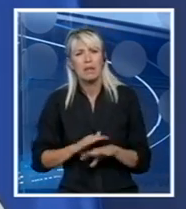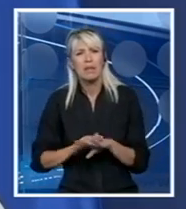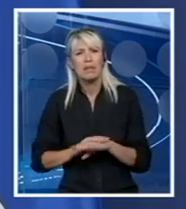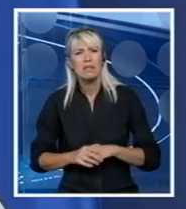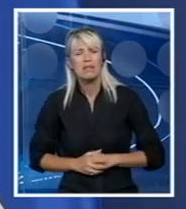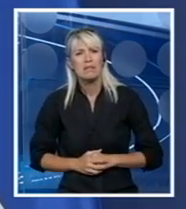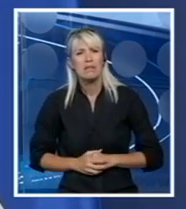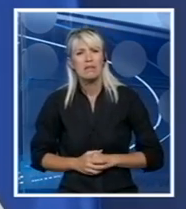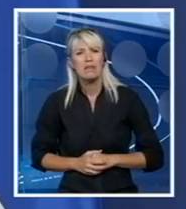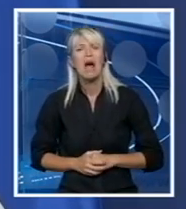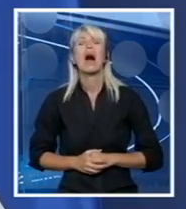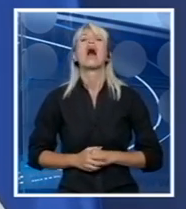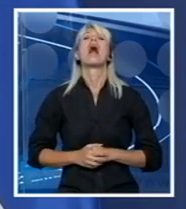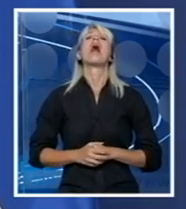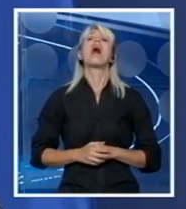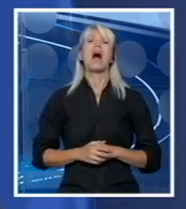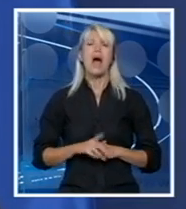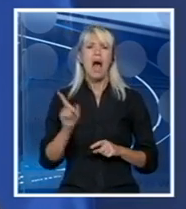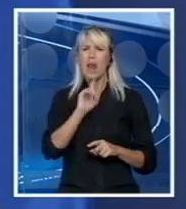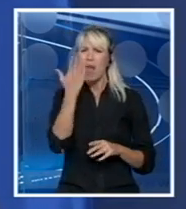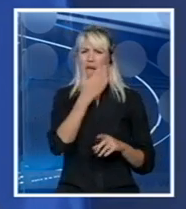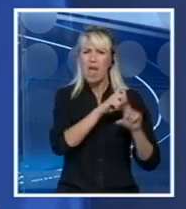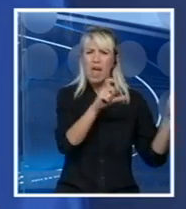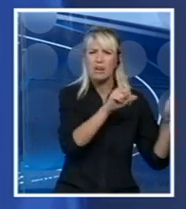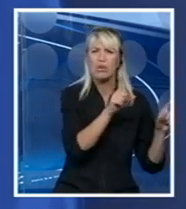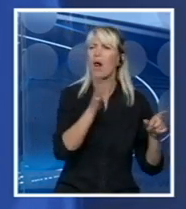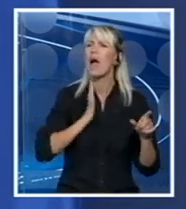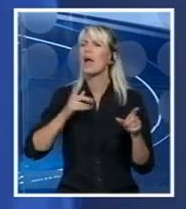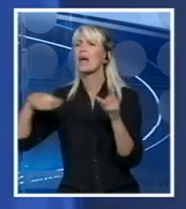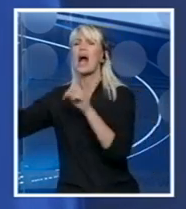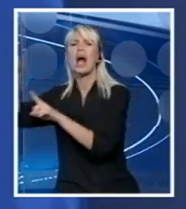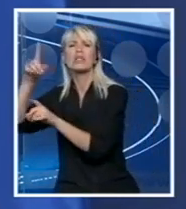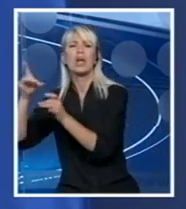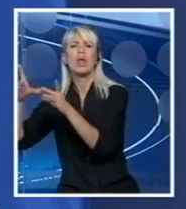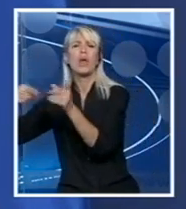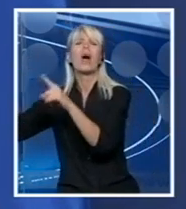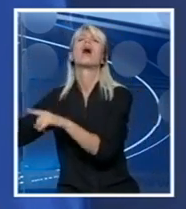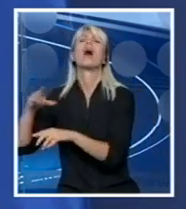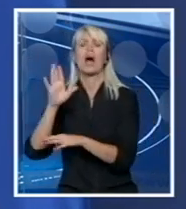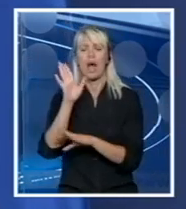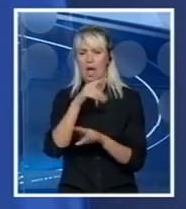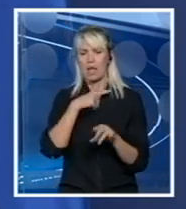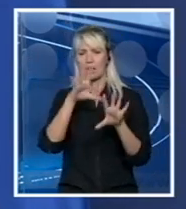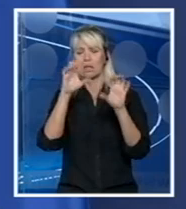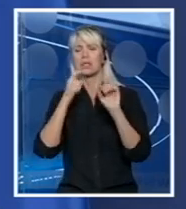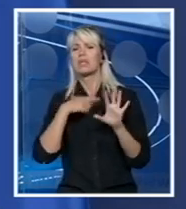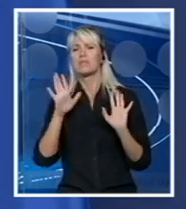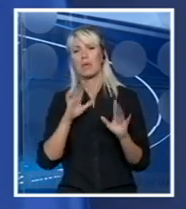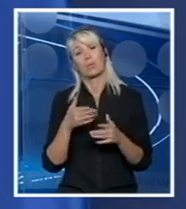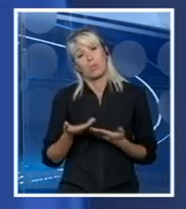u školama. A, mislite za građane. Pa to je opet pitanje gde opet ja postavljam